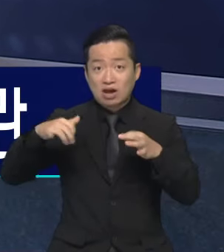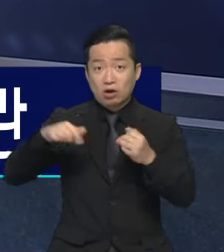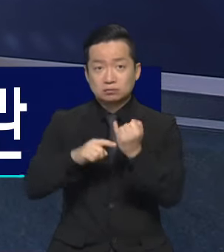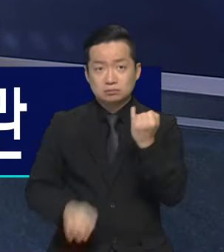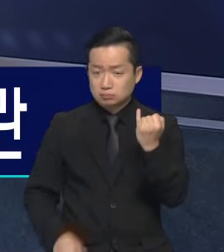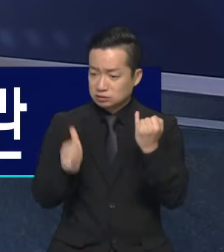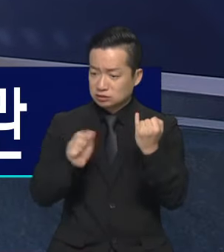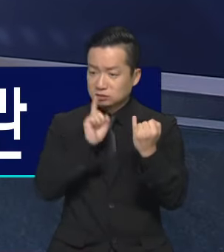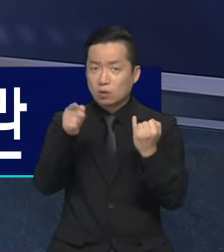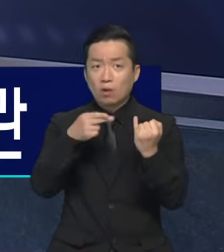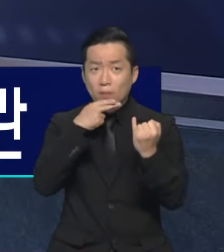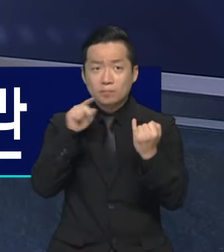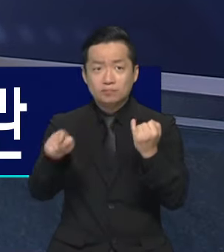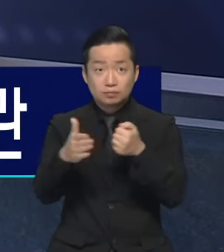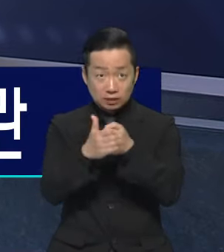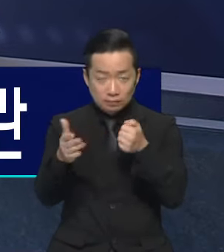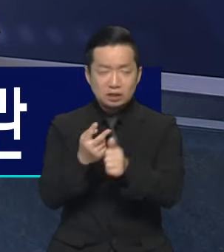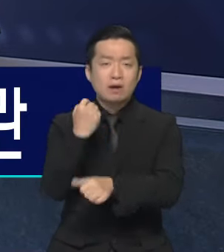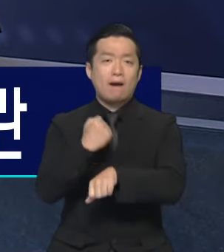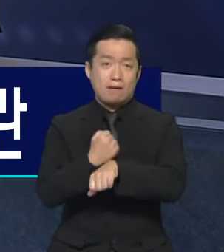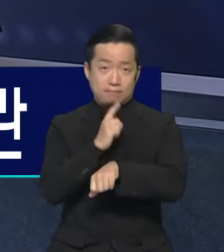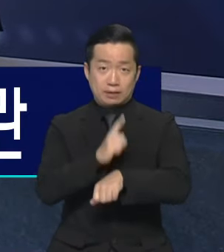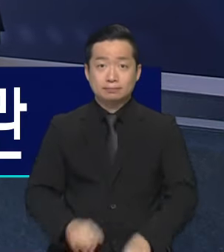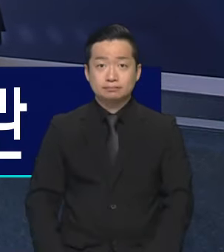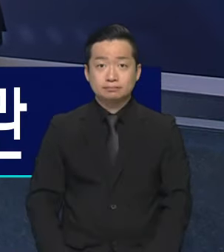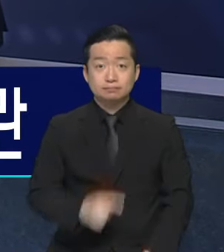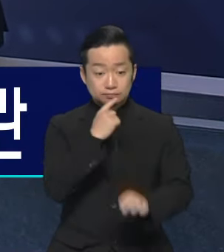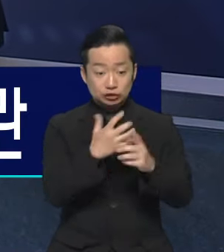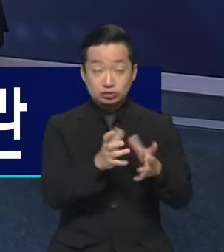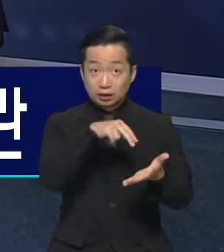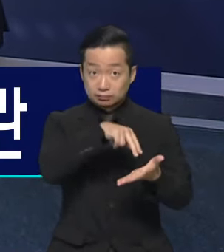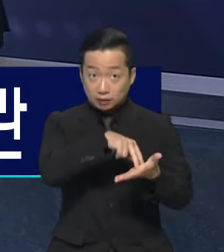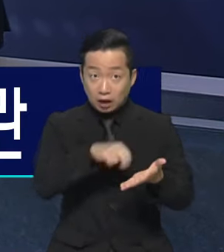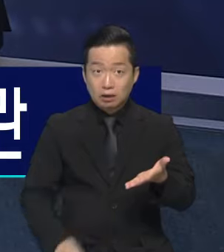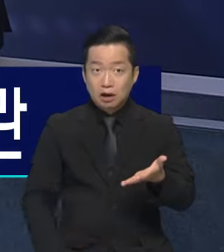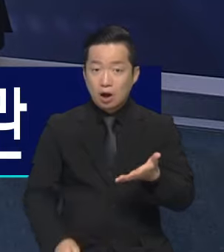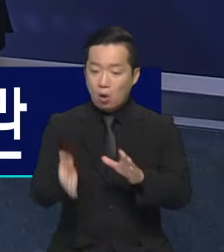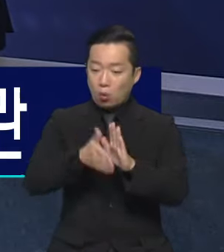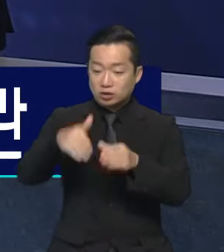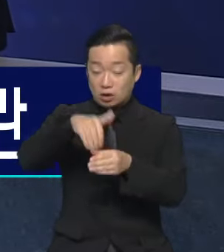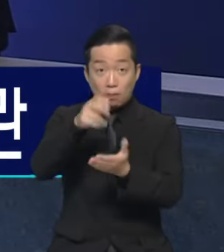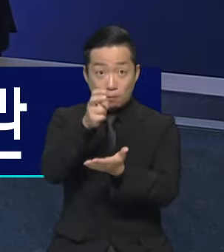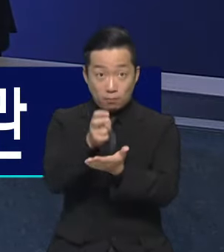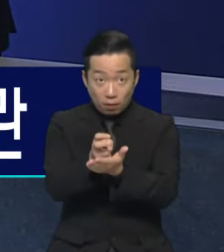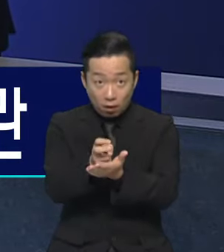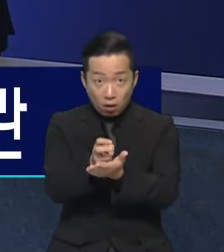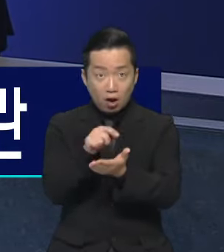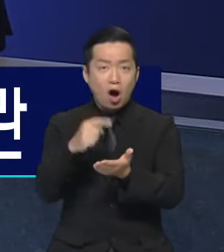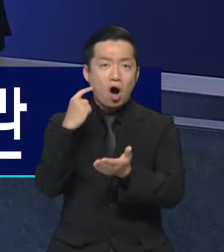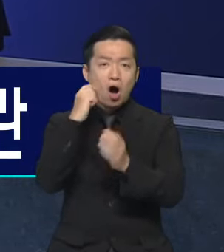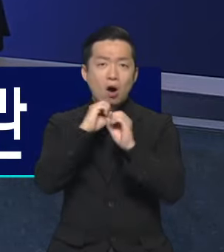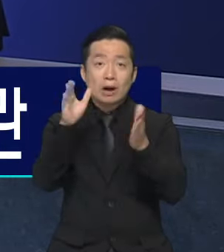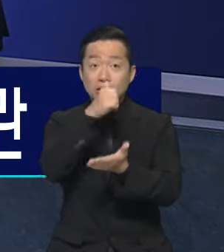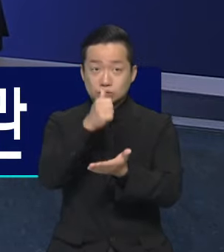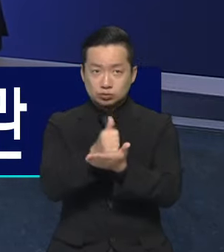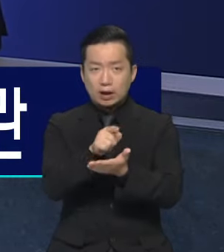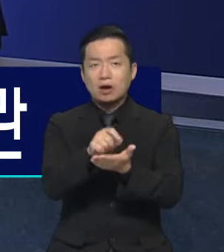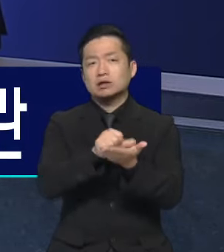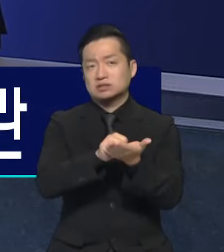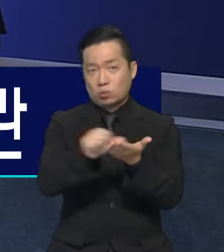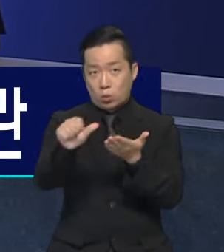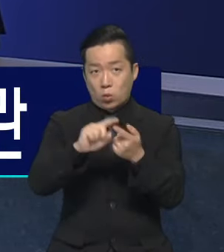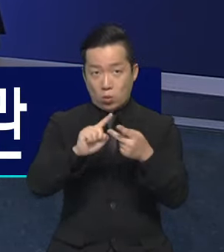불기소 처분했다는 게 그 이유입니다. 이런 가운데 민주당에선 공직선거법에서 허위사실 공표죄를 없애고